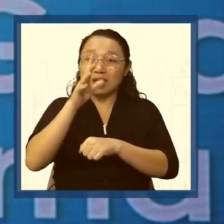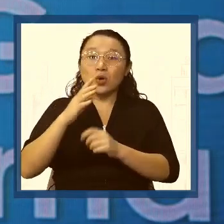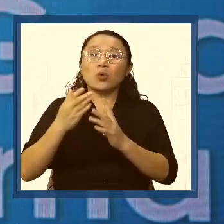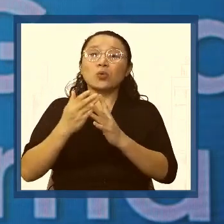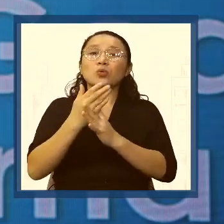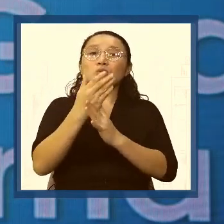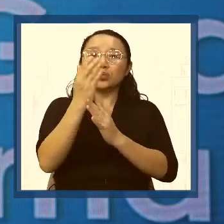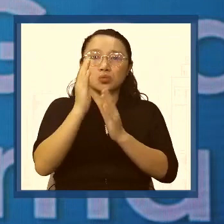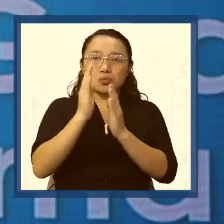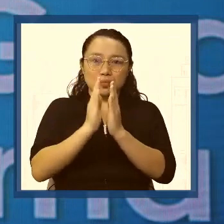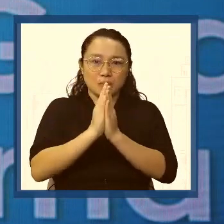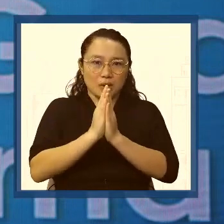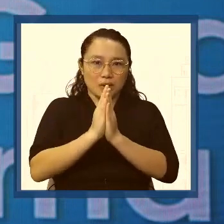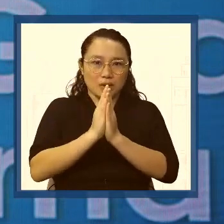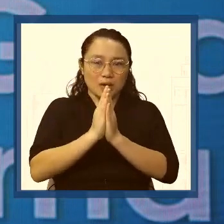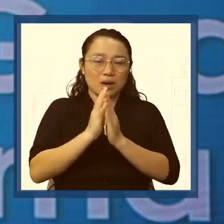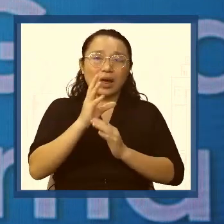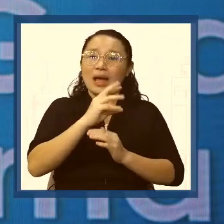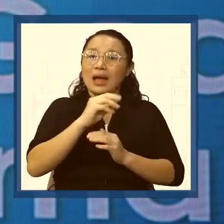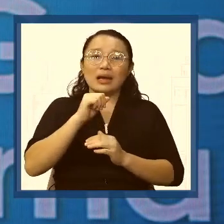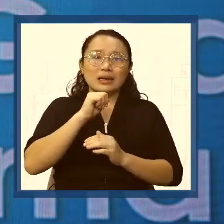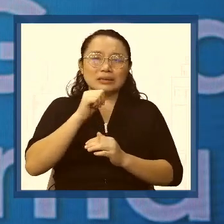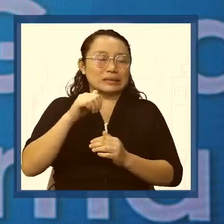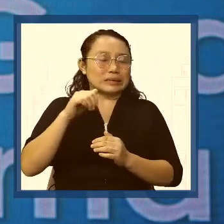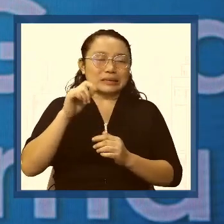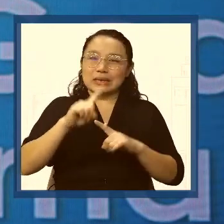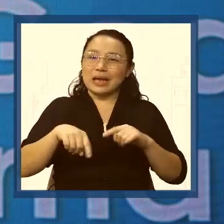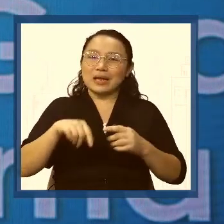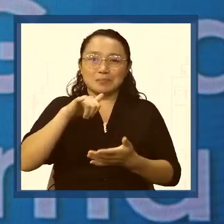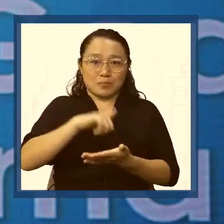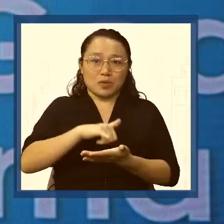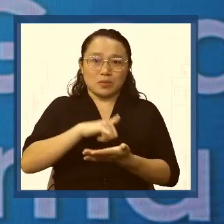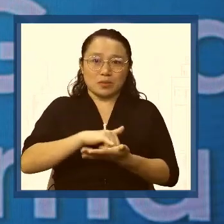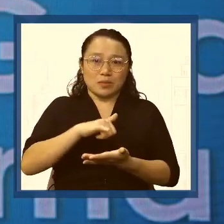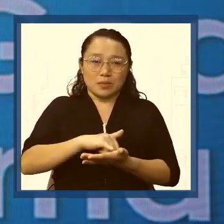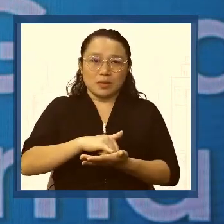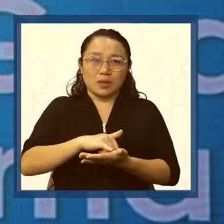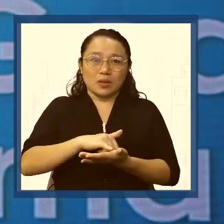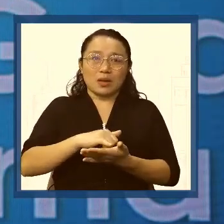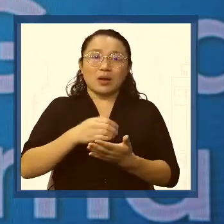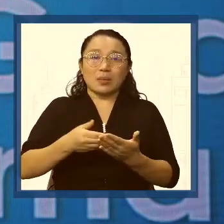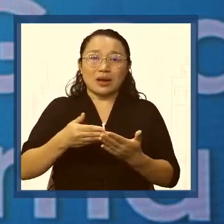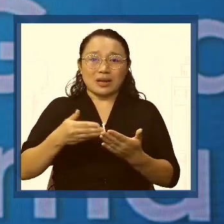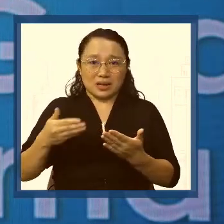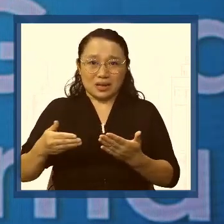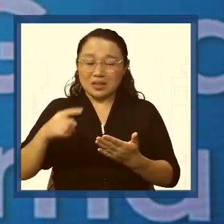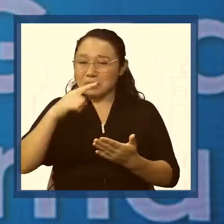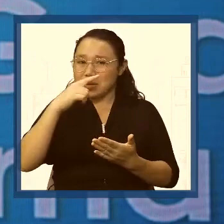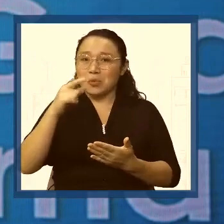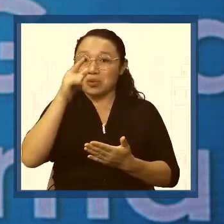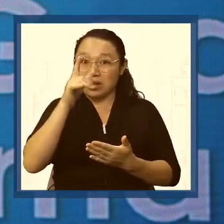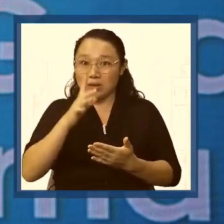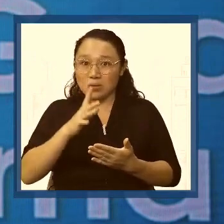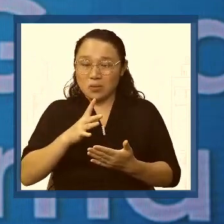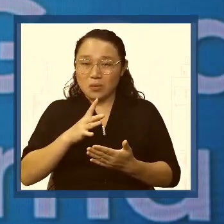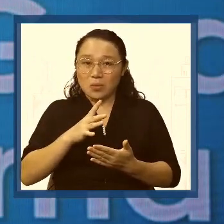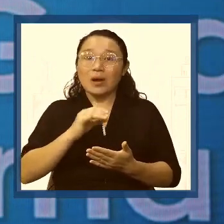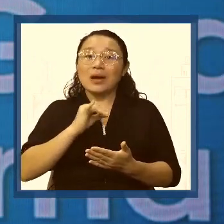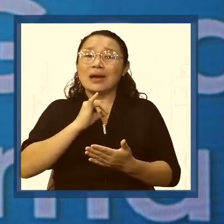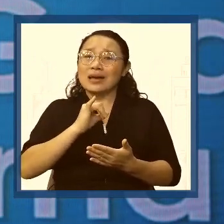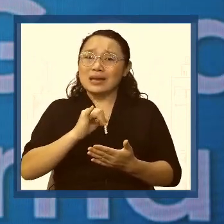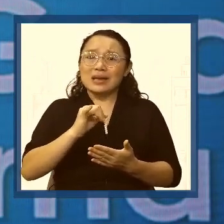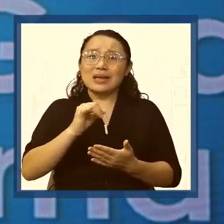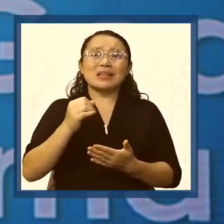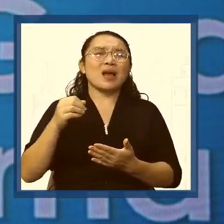pagampo. Ang mga imposibleng butang, mahimo nga posible tungod kay ang Dios, Dios